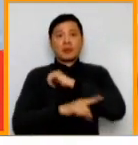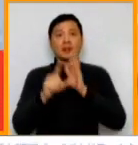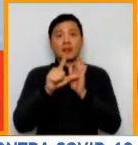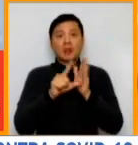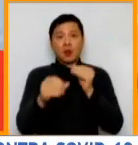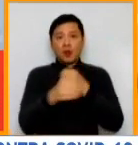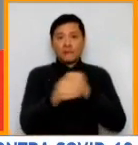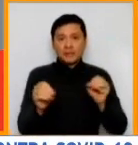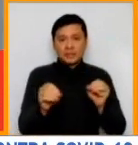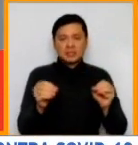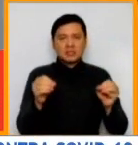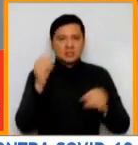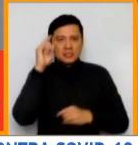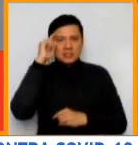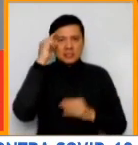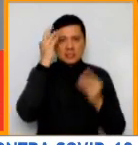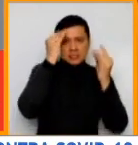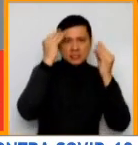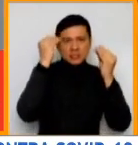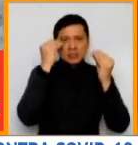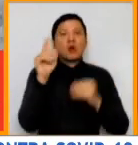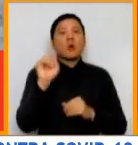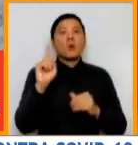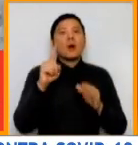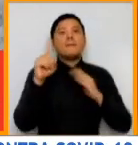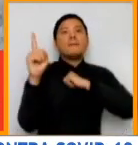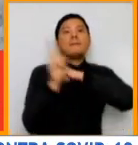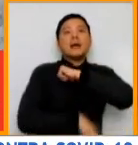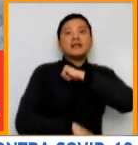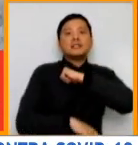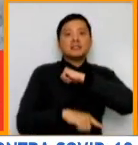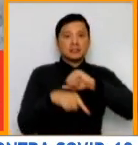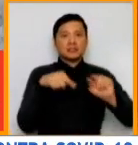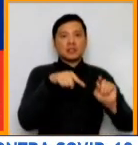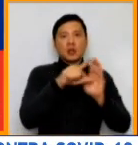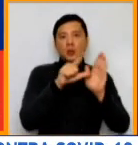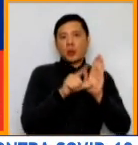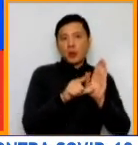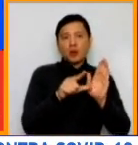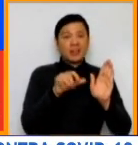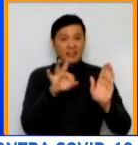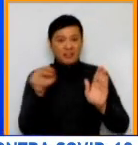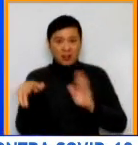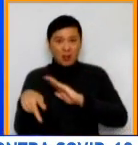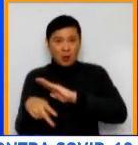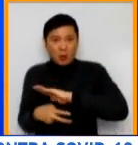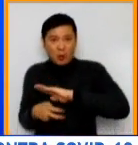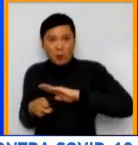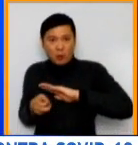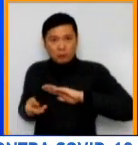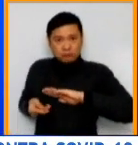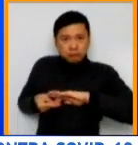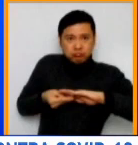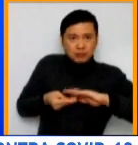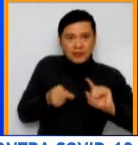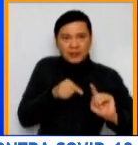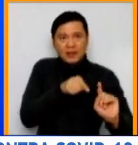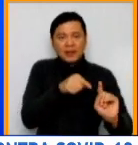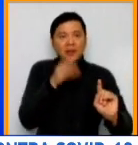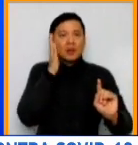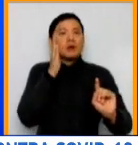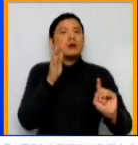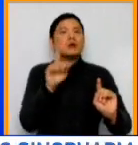mga responsable sa di awtorisadong pagkuha at pagtuturok ng mga bakuna. Wala pong special treatment dito. Sinusunod po namin